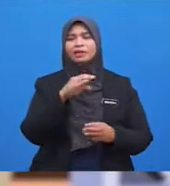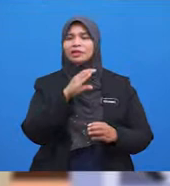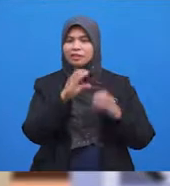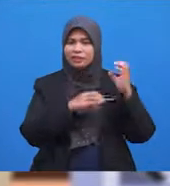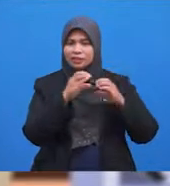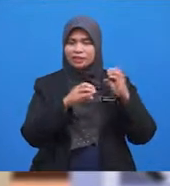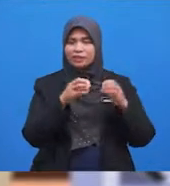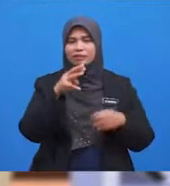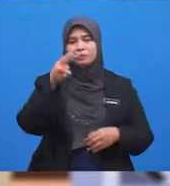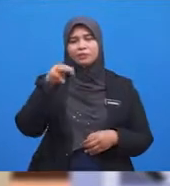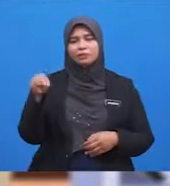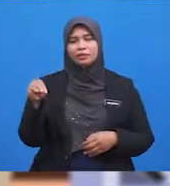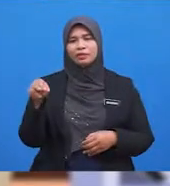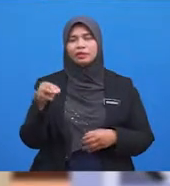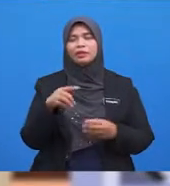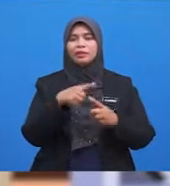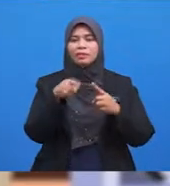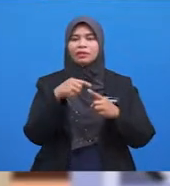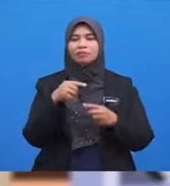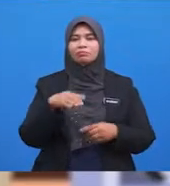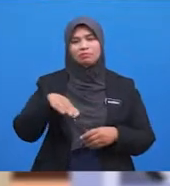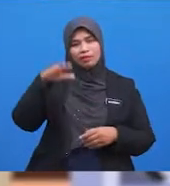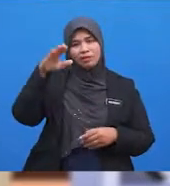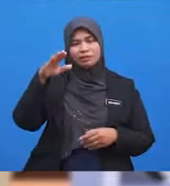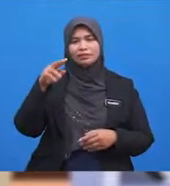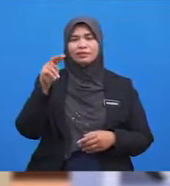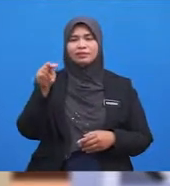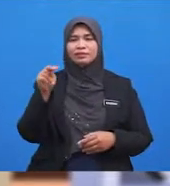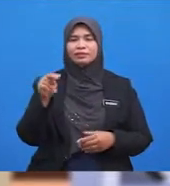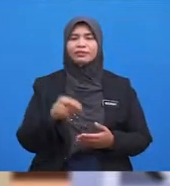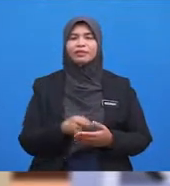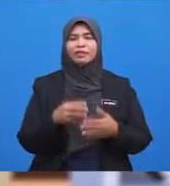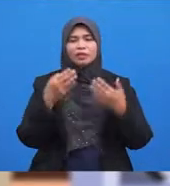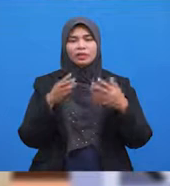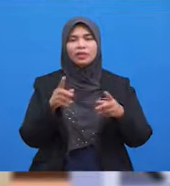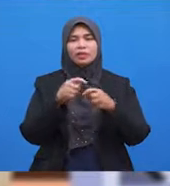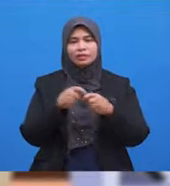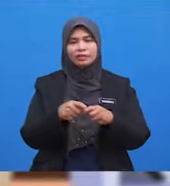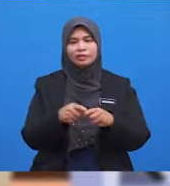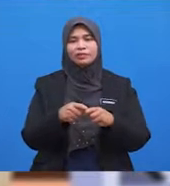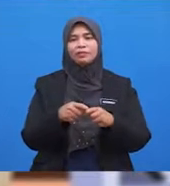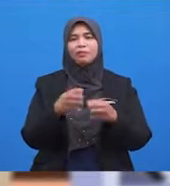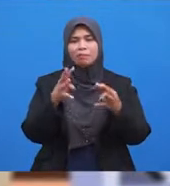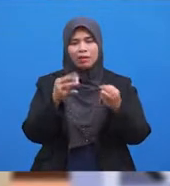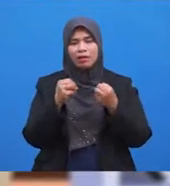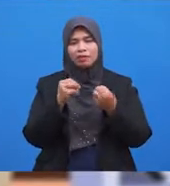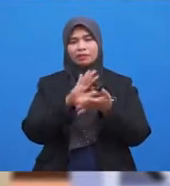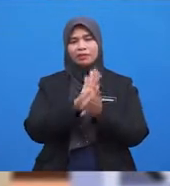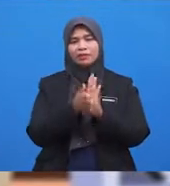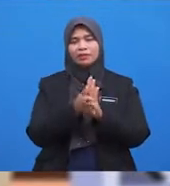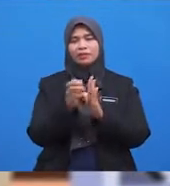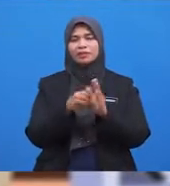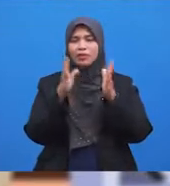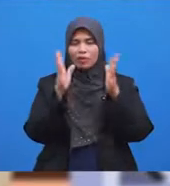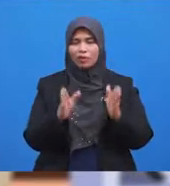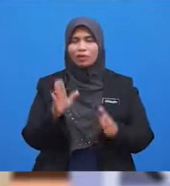cita-cita murid-murid apabila besar nanti? Sudah tentu ingin menjadi seorang